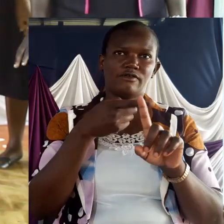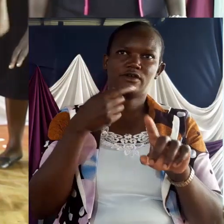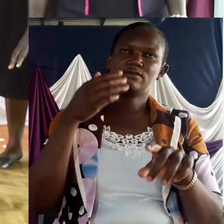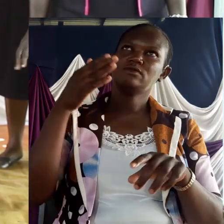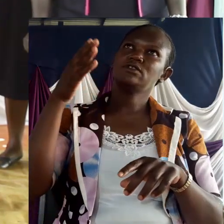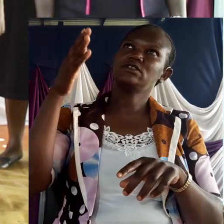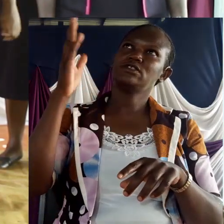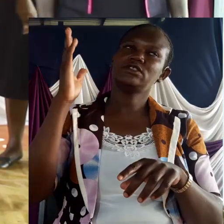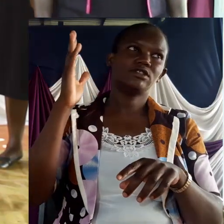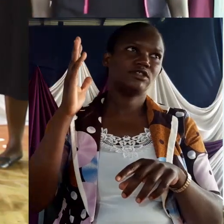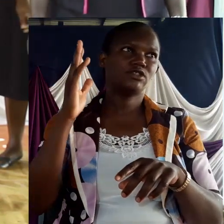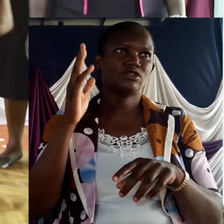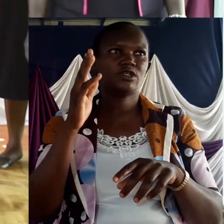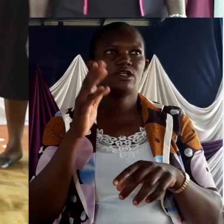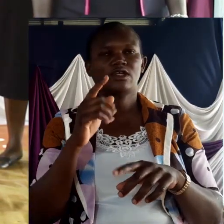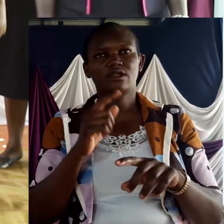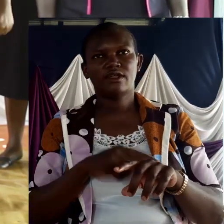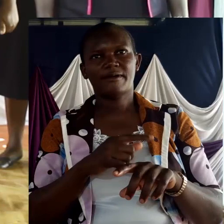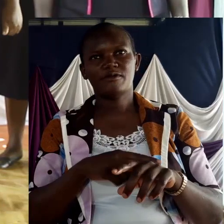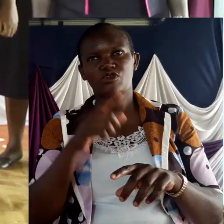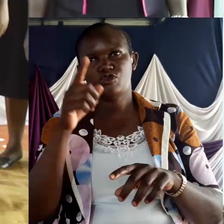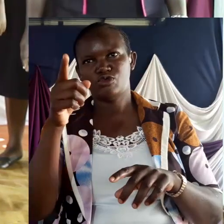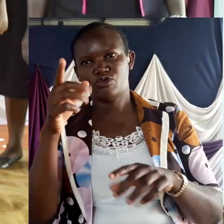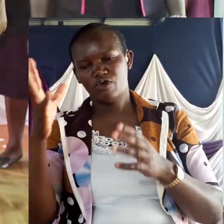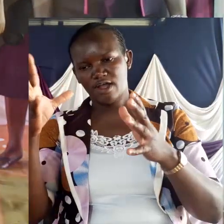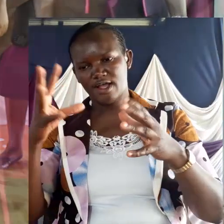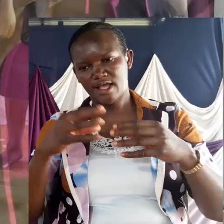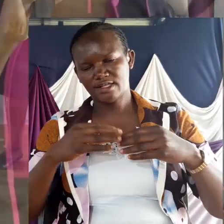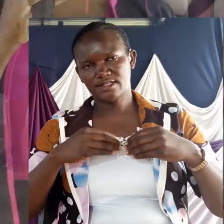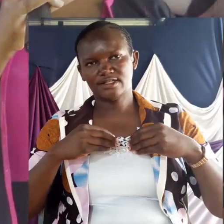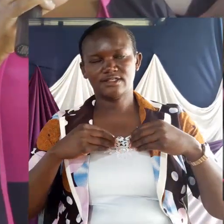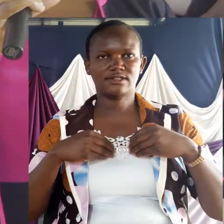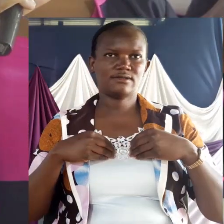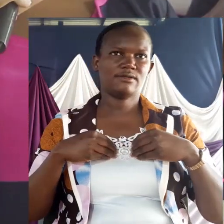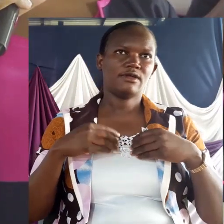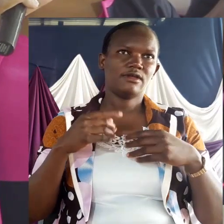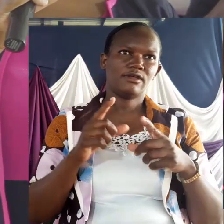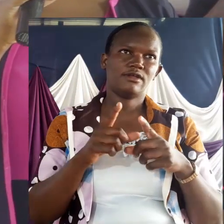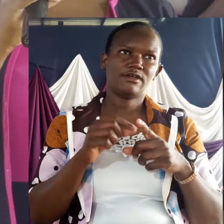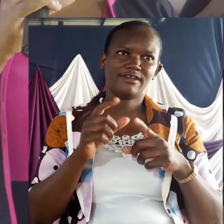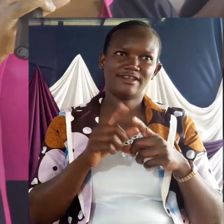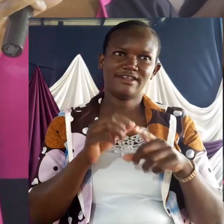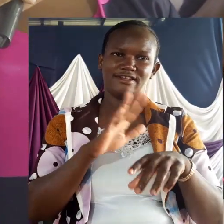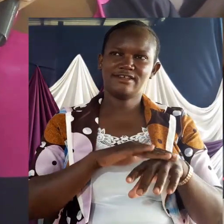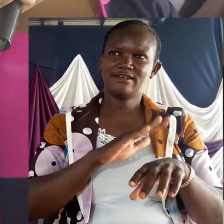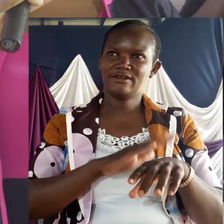yema utabaki jinsi ulivyo. Ndugu pokea neno hili njema,